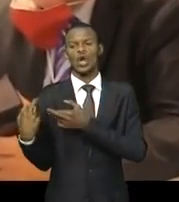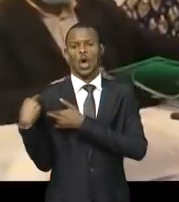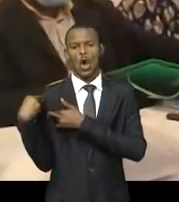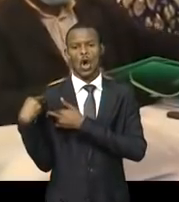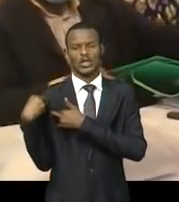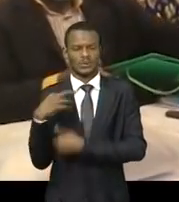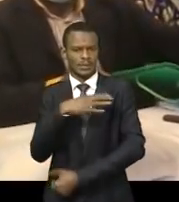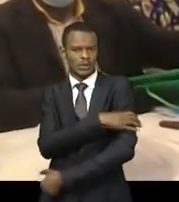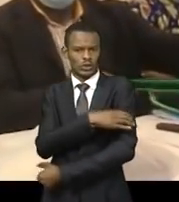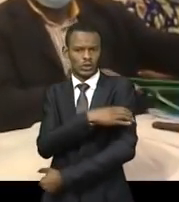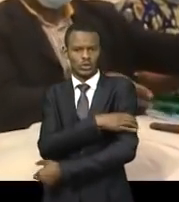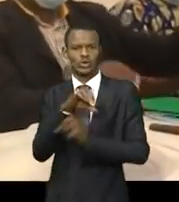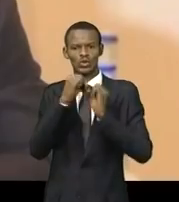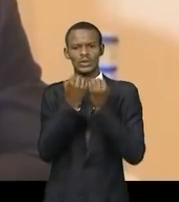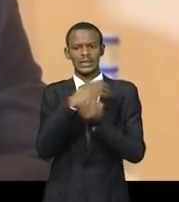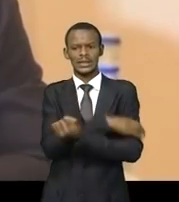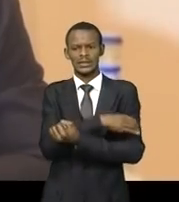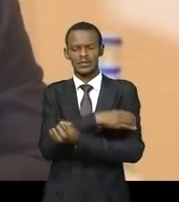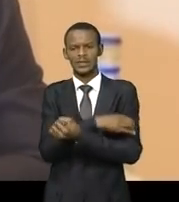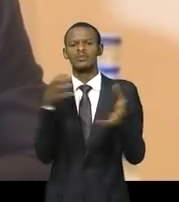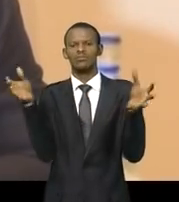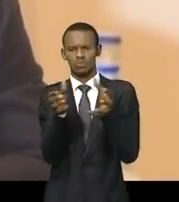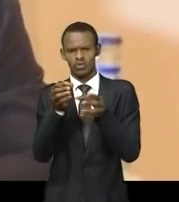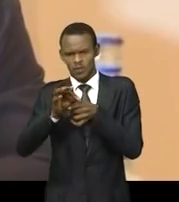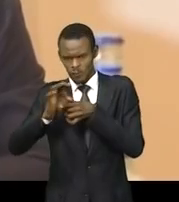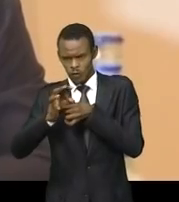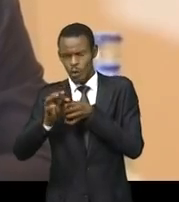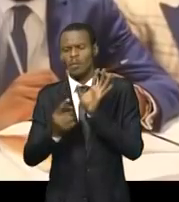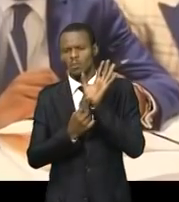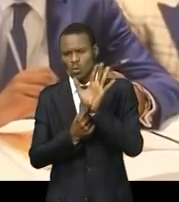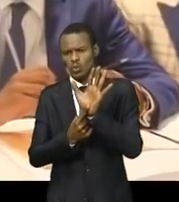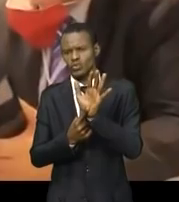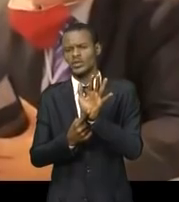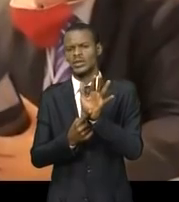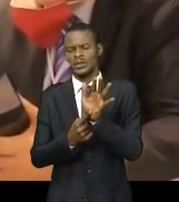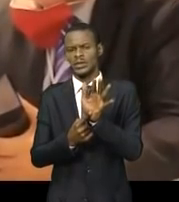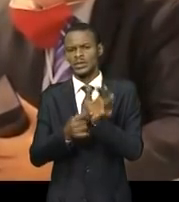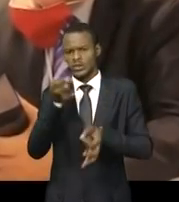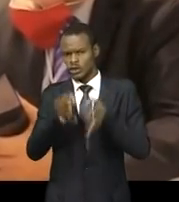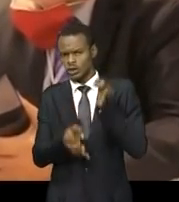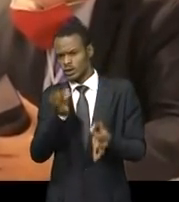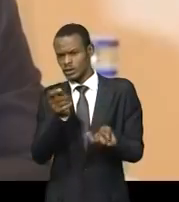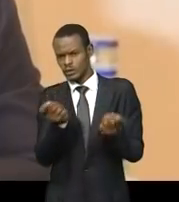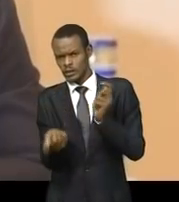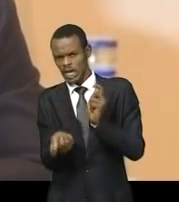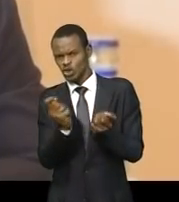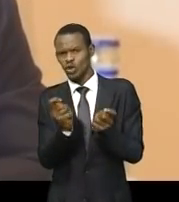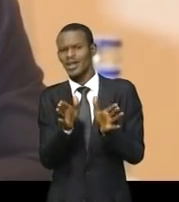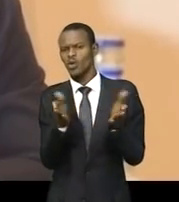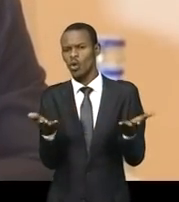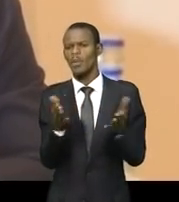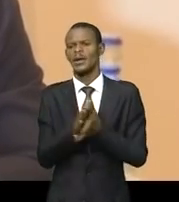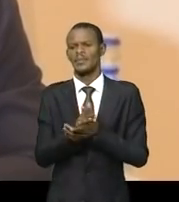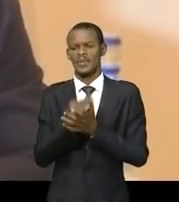les outils et comprendre les mécanismes de mise en place de ce processus. Le ministre des Droits humains, Albert Fabrice Mpuela, qui a